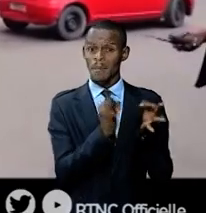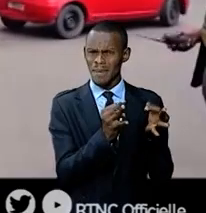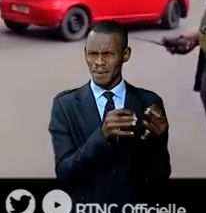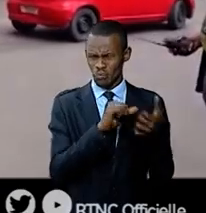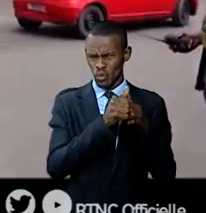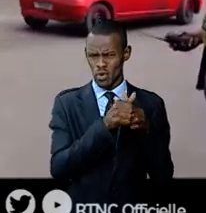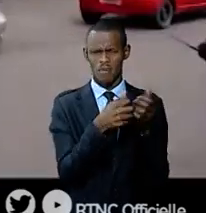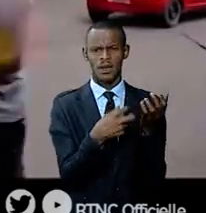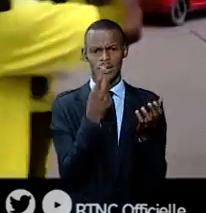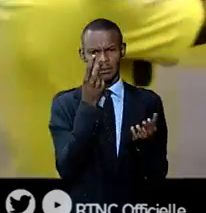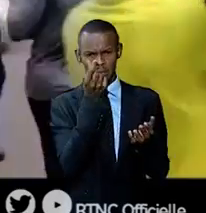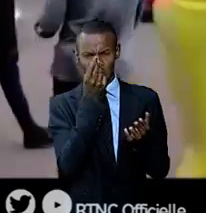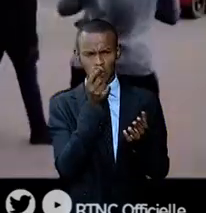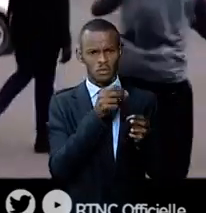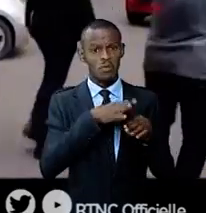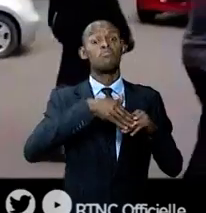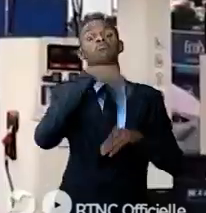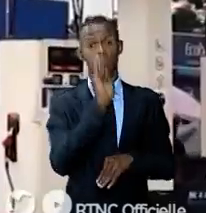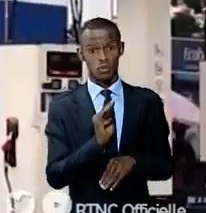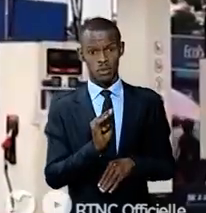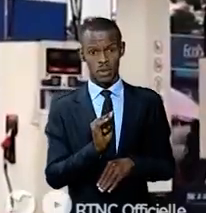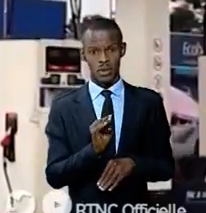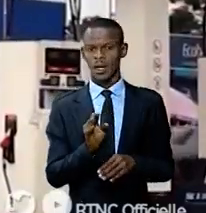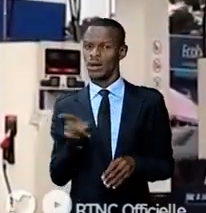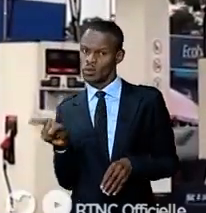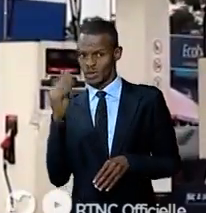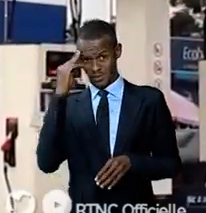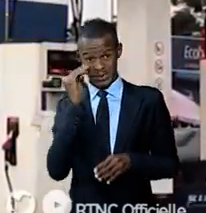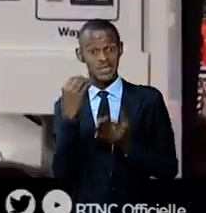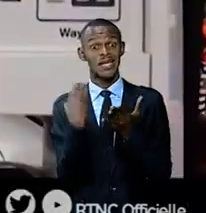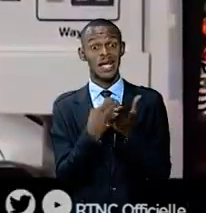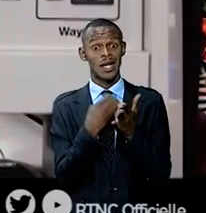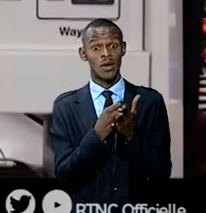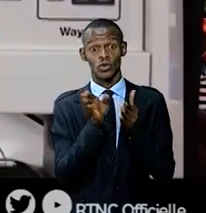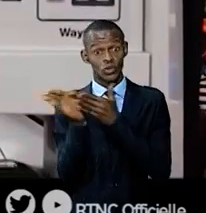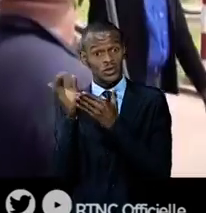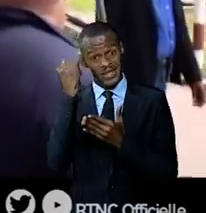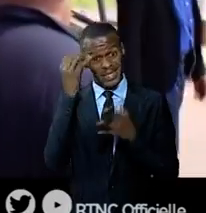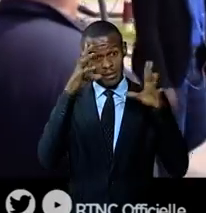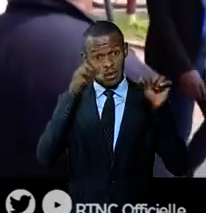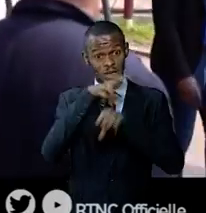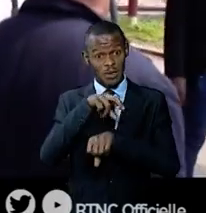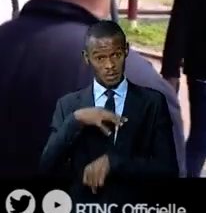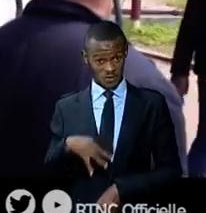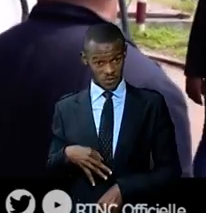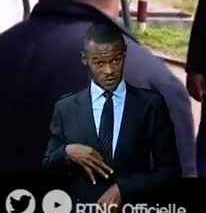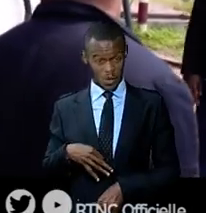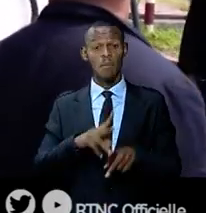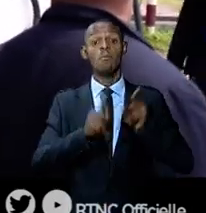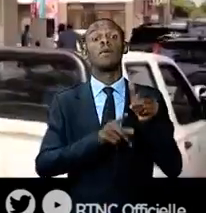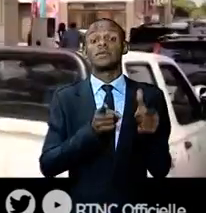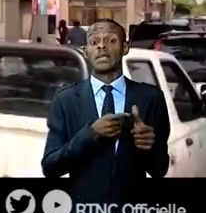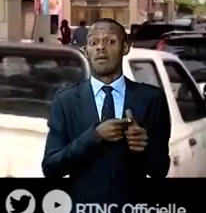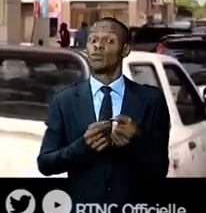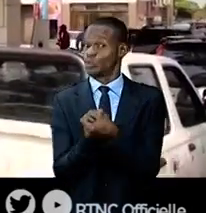majeur « Le peuple d'abord », la ministre de l'Économie, Acacia Bandubola, entend protéger des consommateurs et accorder la